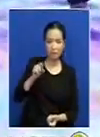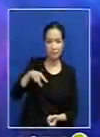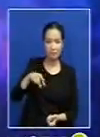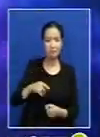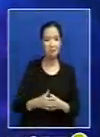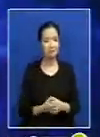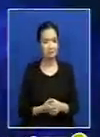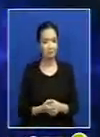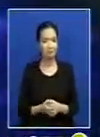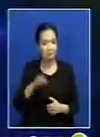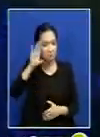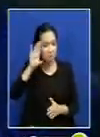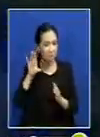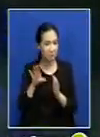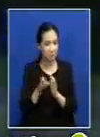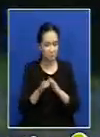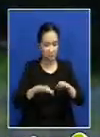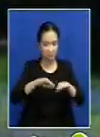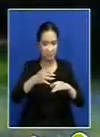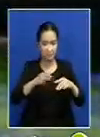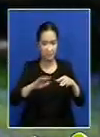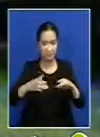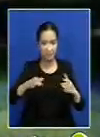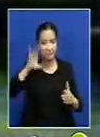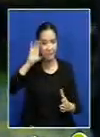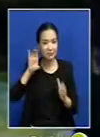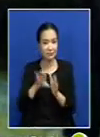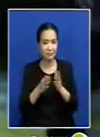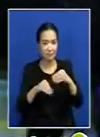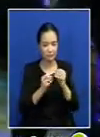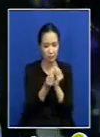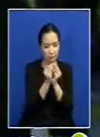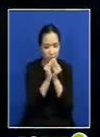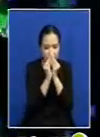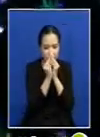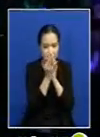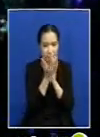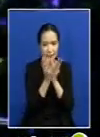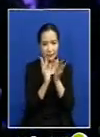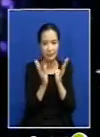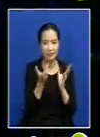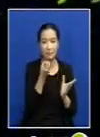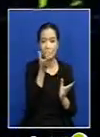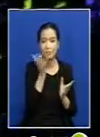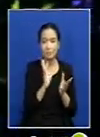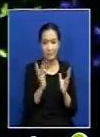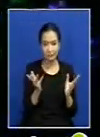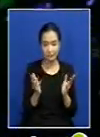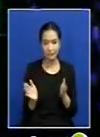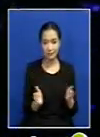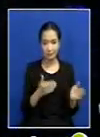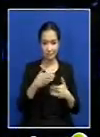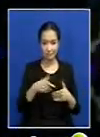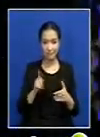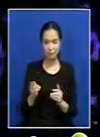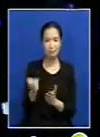ราฟบนพื้นน้ำที่เคลื่อนไหวแบบเรียลไทม์แล้วค่อยๆกลายเป็นดอกไม้ที่สวยงามห้องต่อมาเป็นห้องที่มีที่นอนให้ส